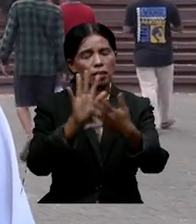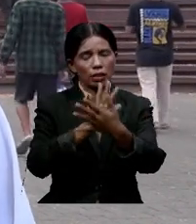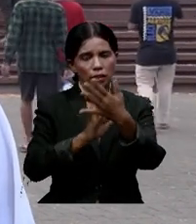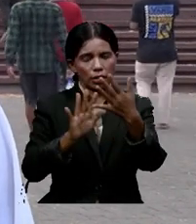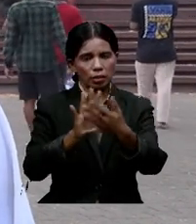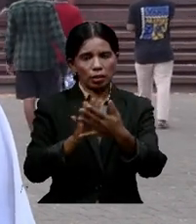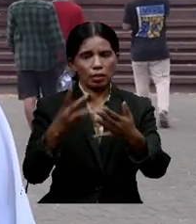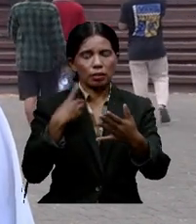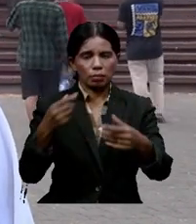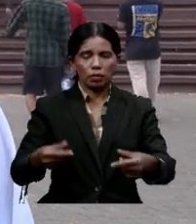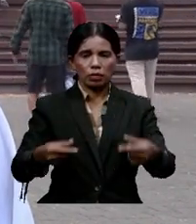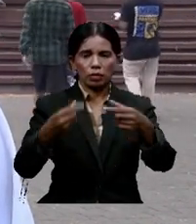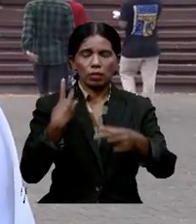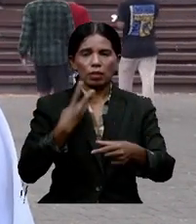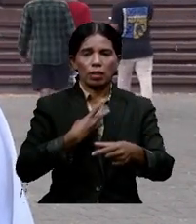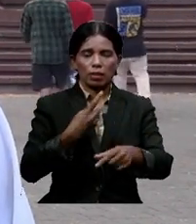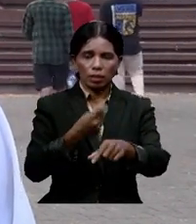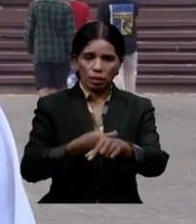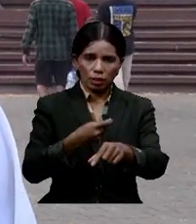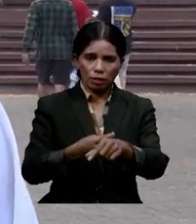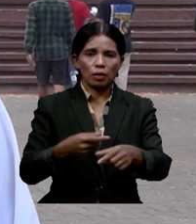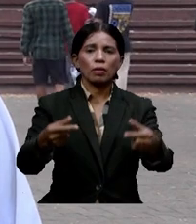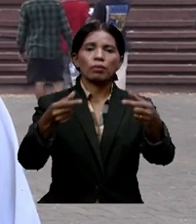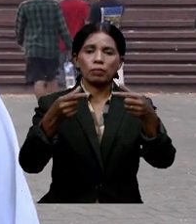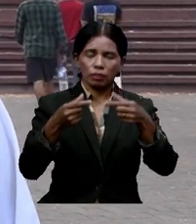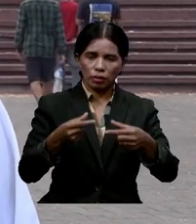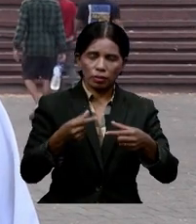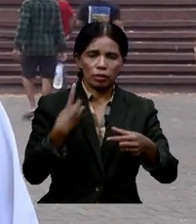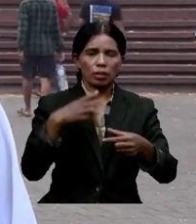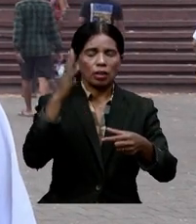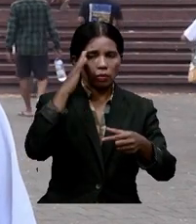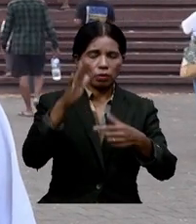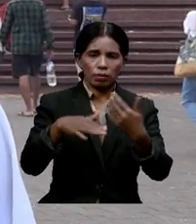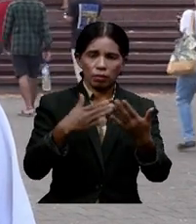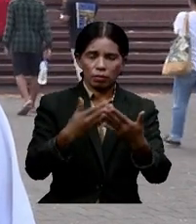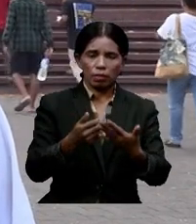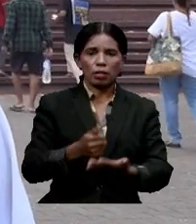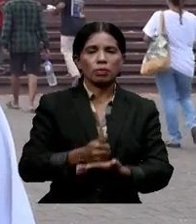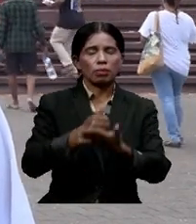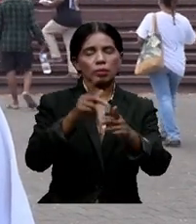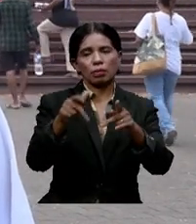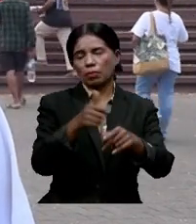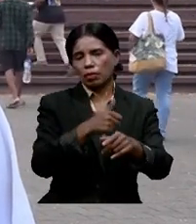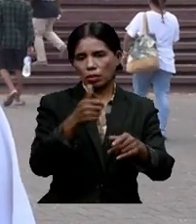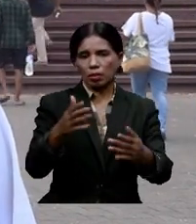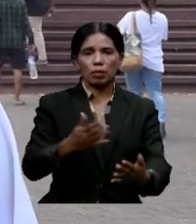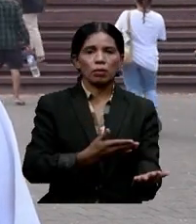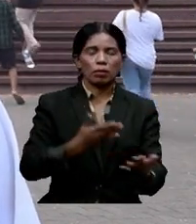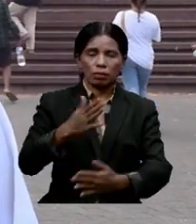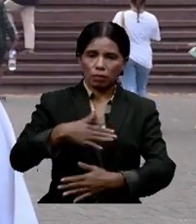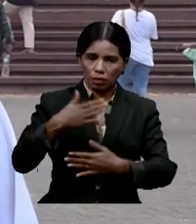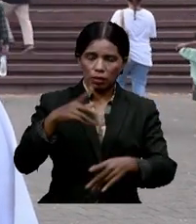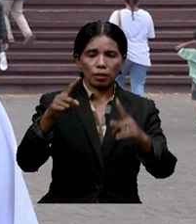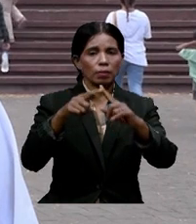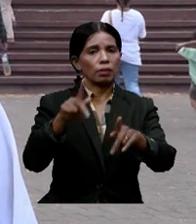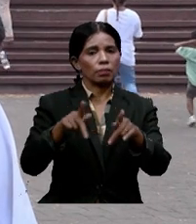mos fo itania tempo fo itania ano in sira atu liberta mos ema seluk glori mos solo be ma seluk